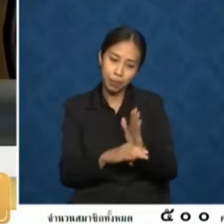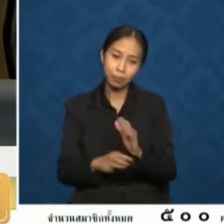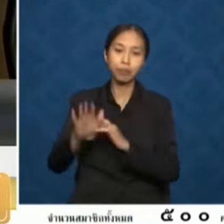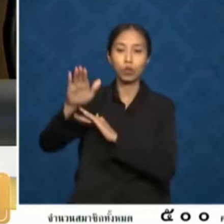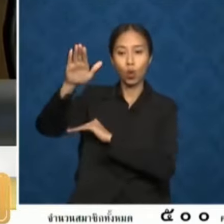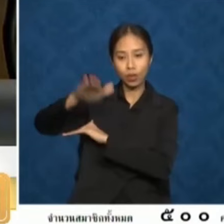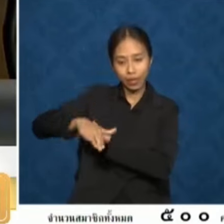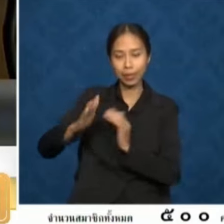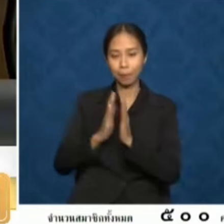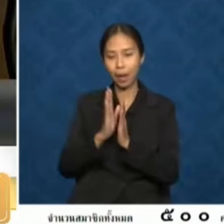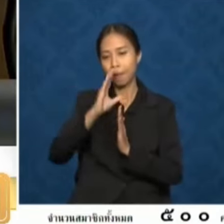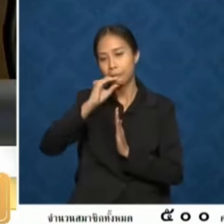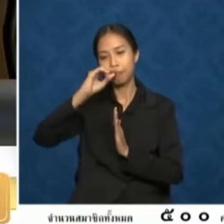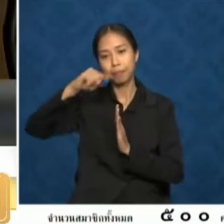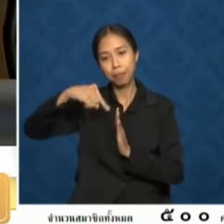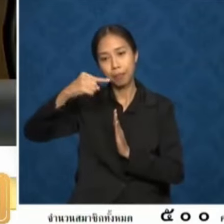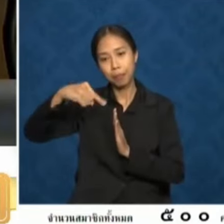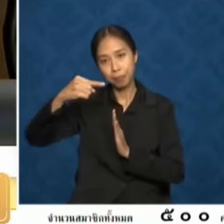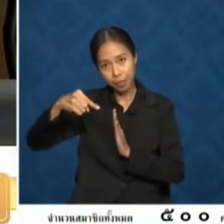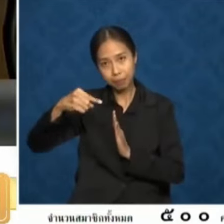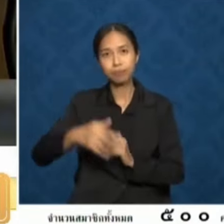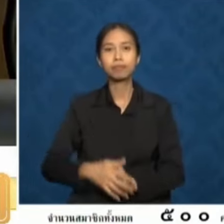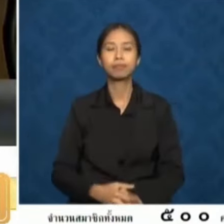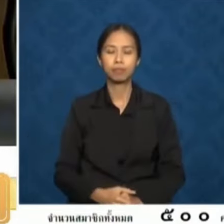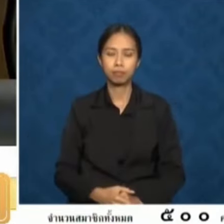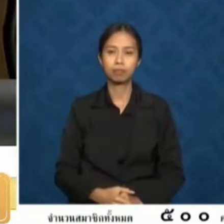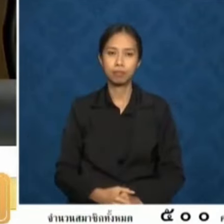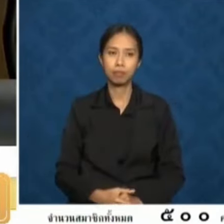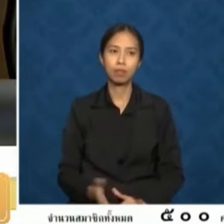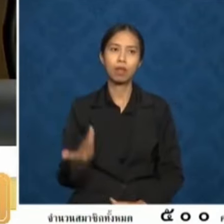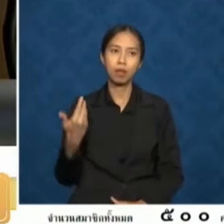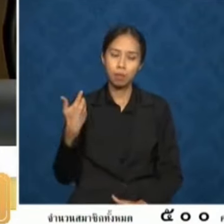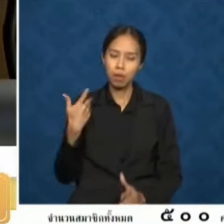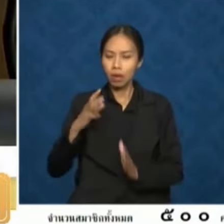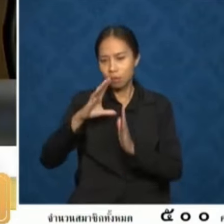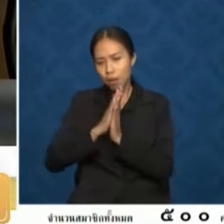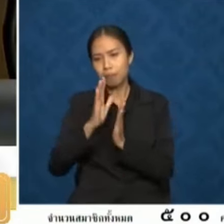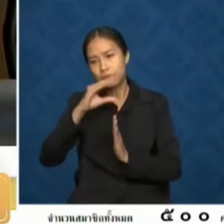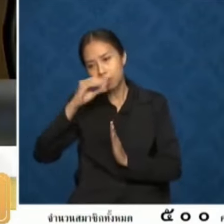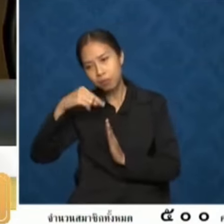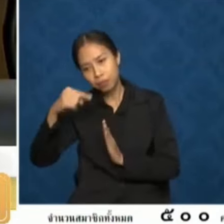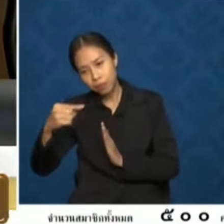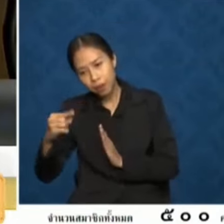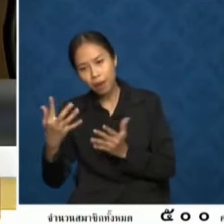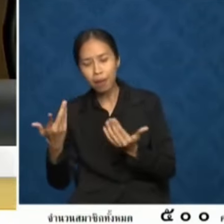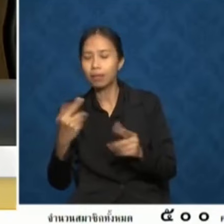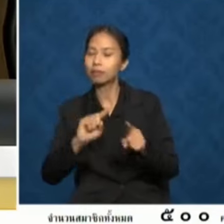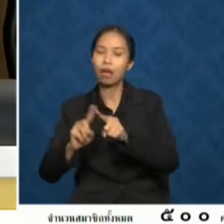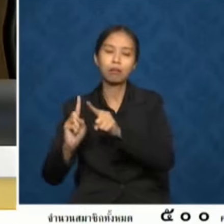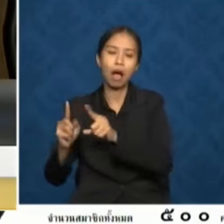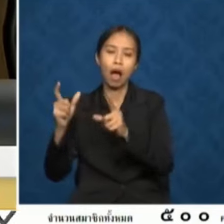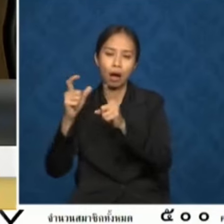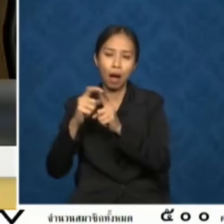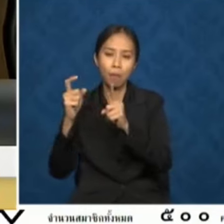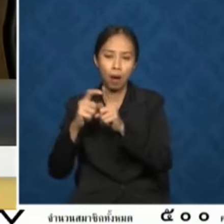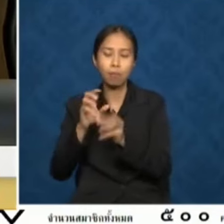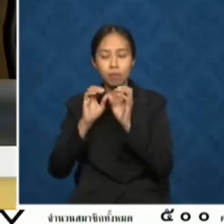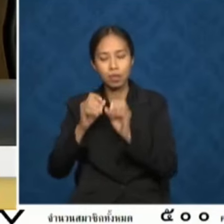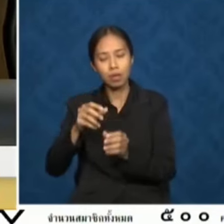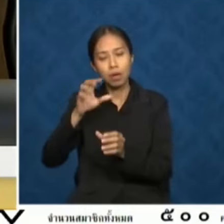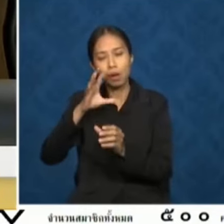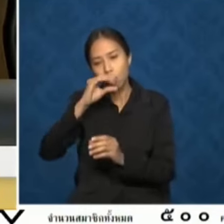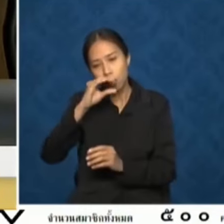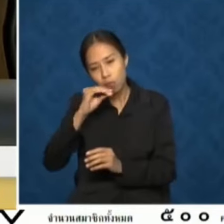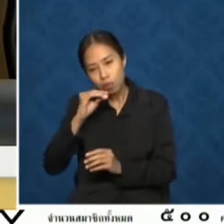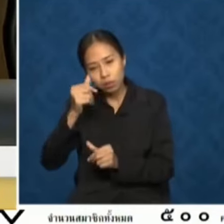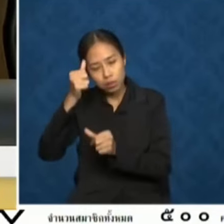นต์อันความกรุณาปราณีจะมีใครบังคับก็หาไม่หลังมาเองมันผลจะคนมันจิตใจมัน